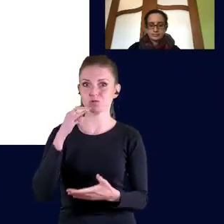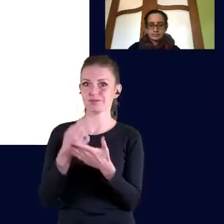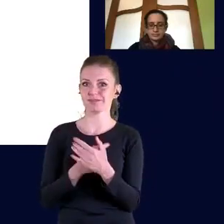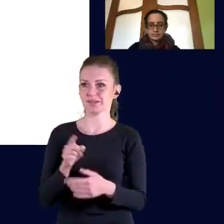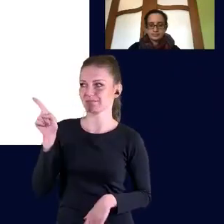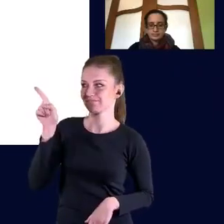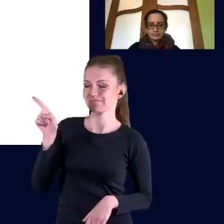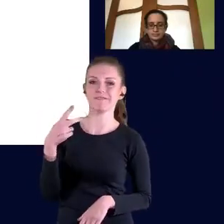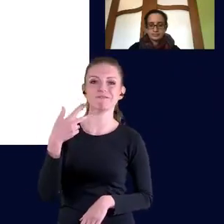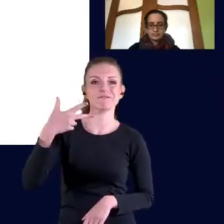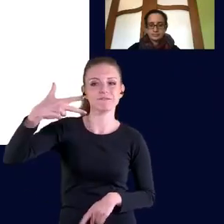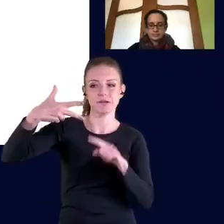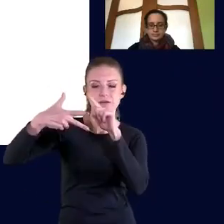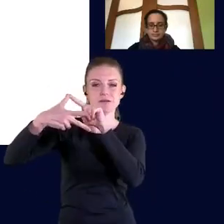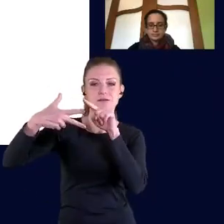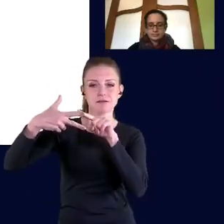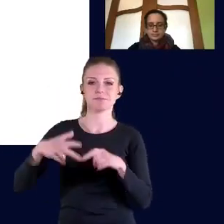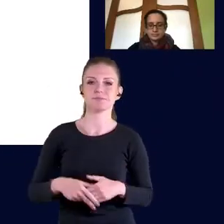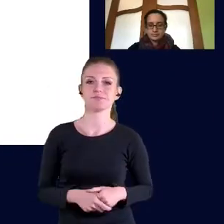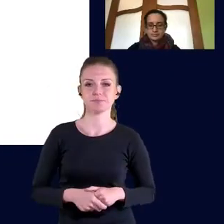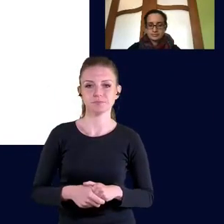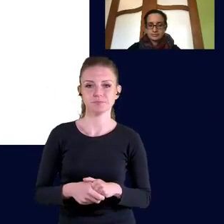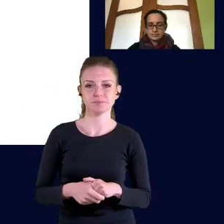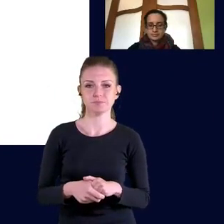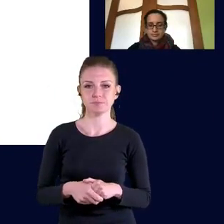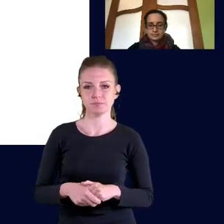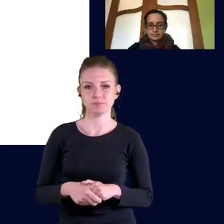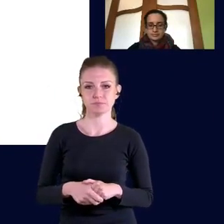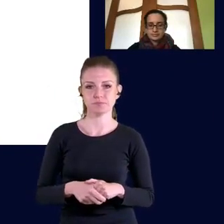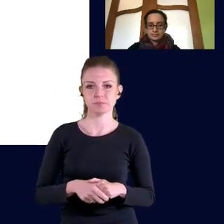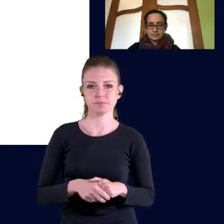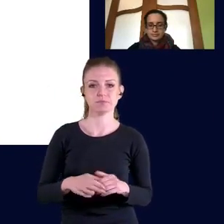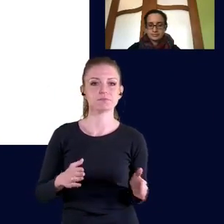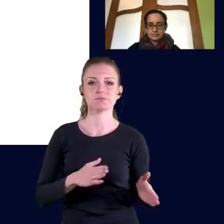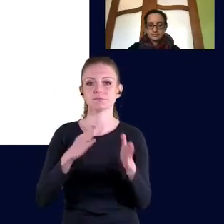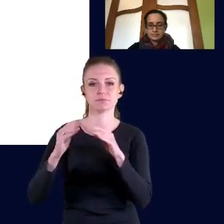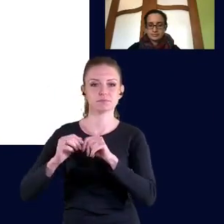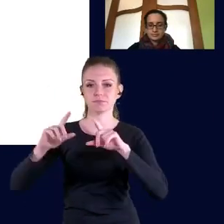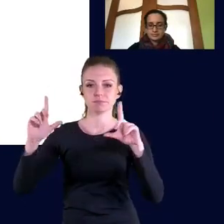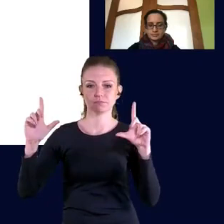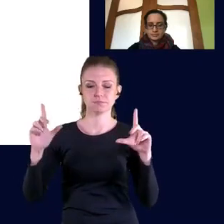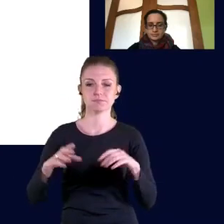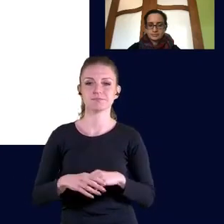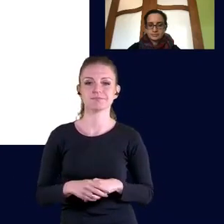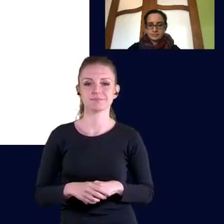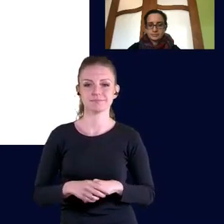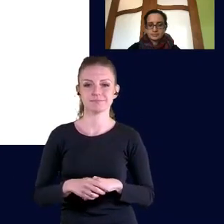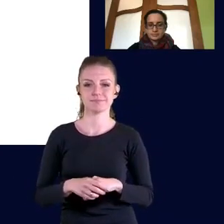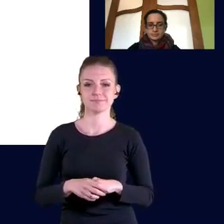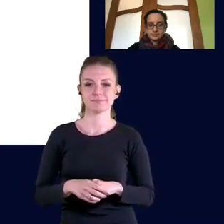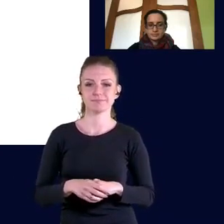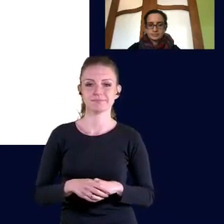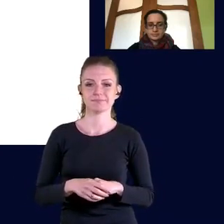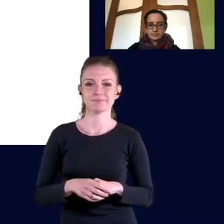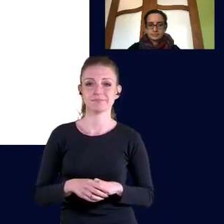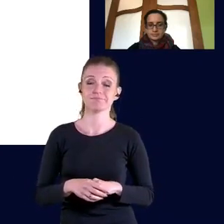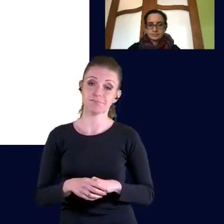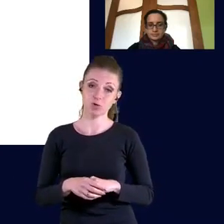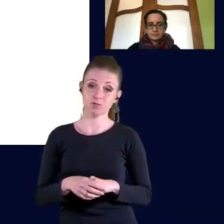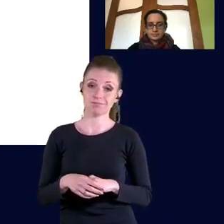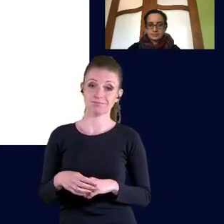skorzystać Poproszę następny Style x.com x.com powiedzieć że chętnie